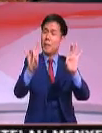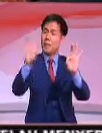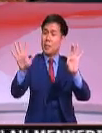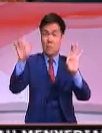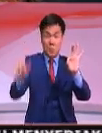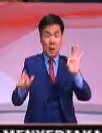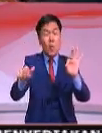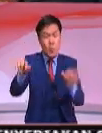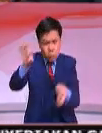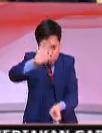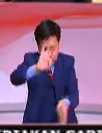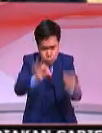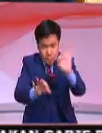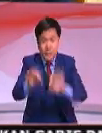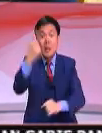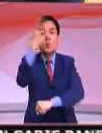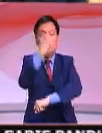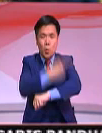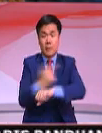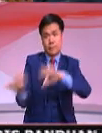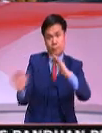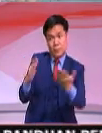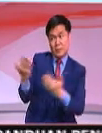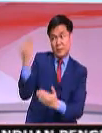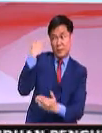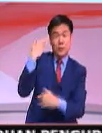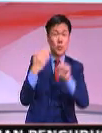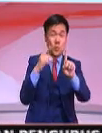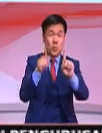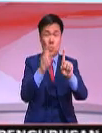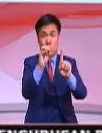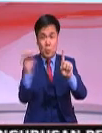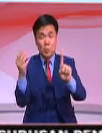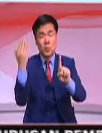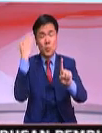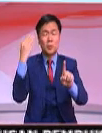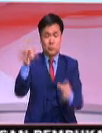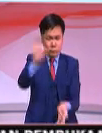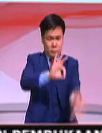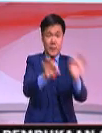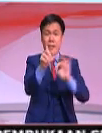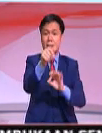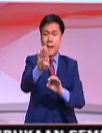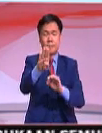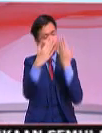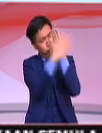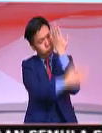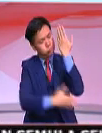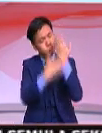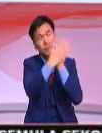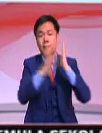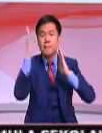59,485 ujian sehari berbanding 1,000 sebelum ini di 62 makmal seluruh negara.